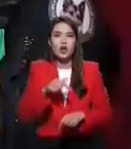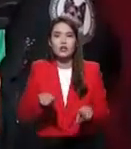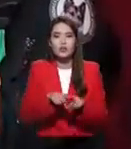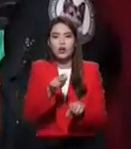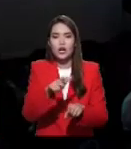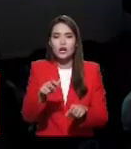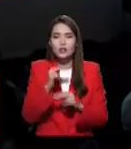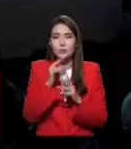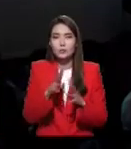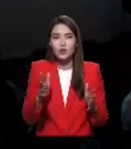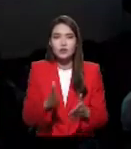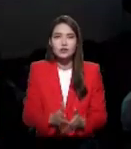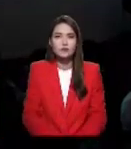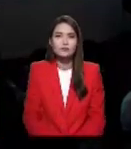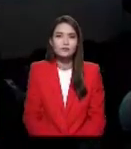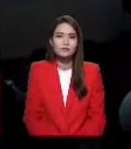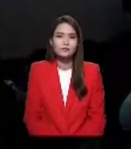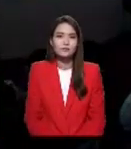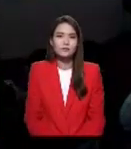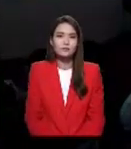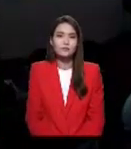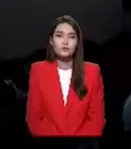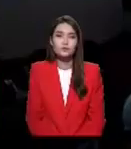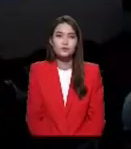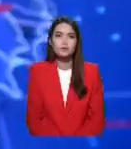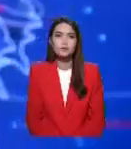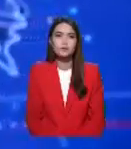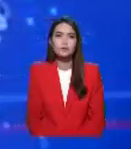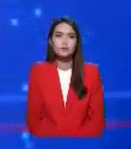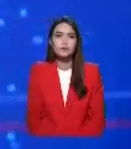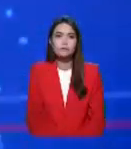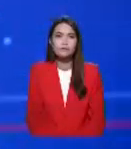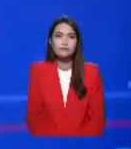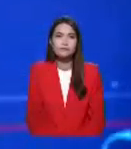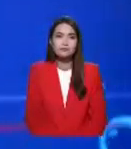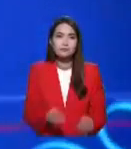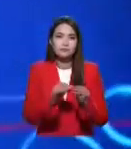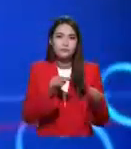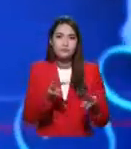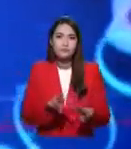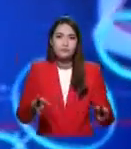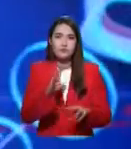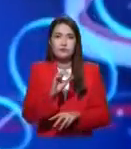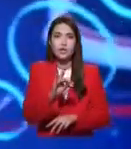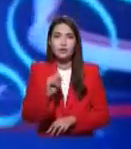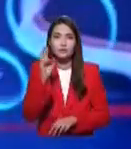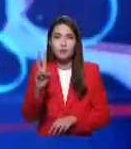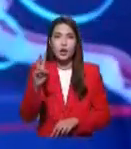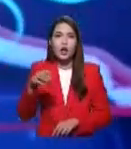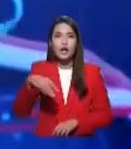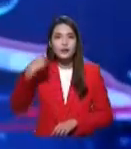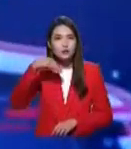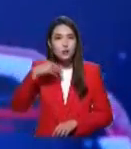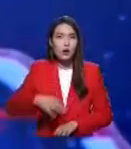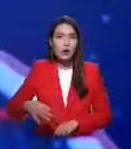ұғындырды. Динара Жақсыбайқызы, Ернұр Қалелов, Астана Таймс. Көлік министрі Марат Қарабаев Түркістан облысына